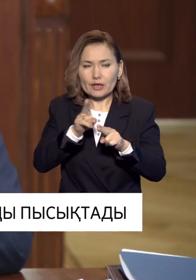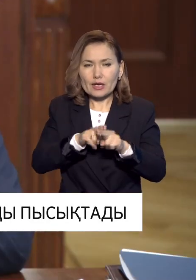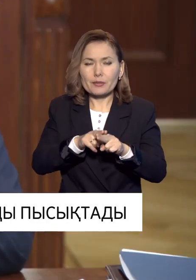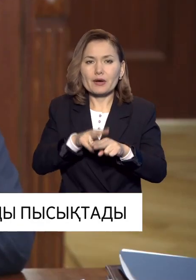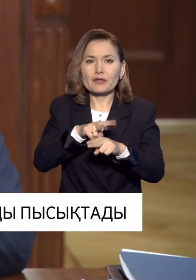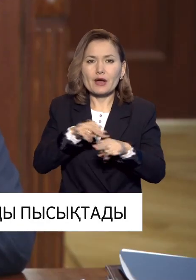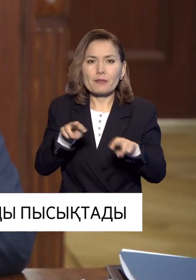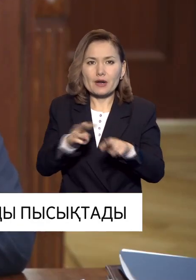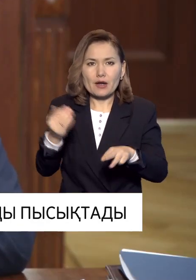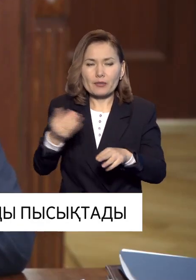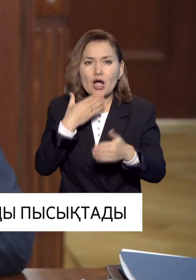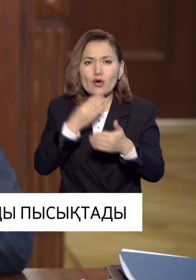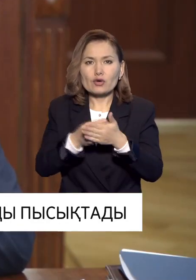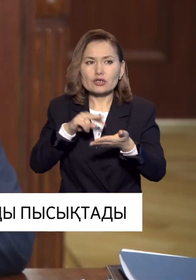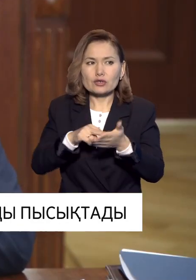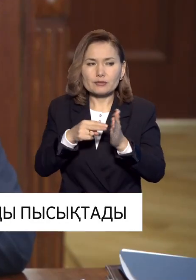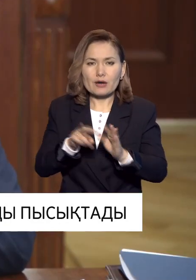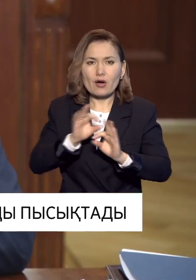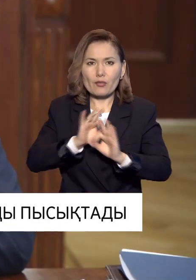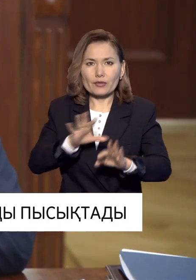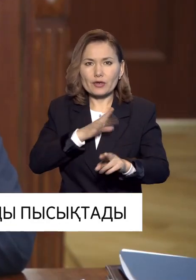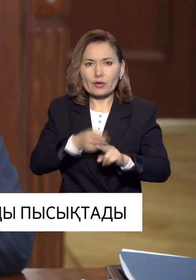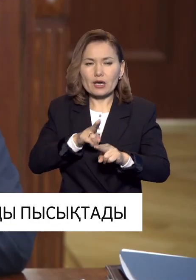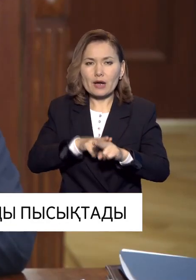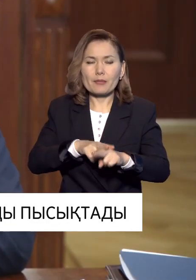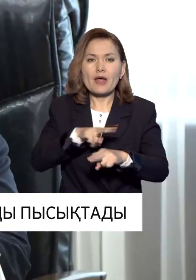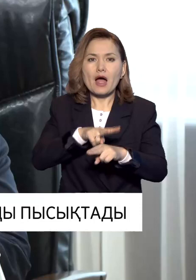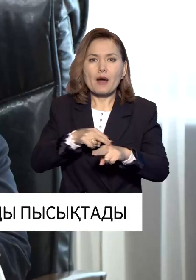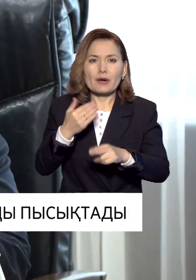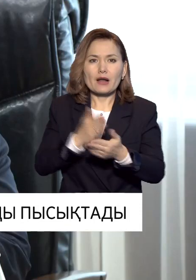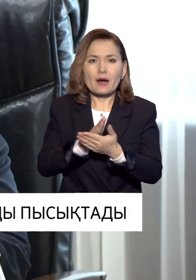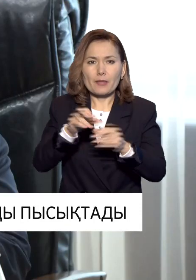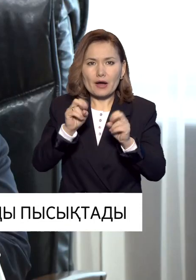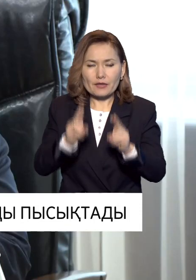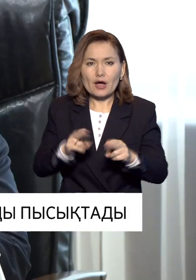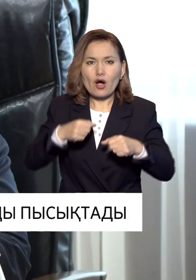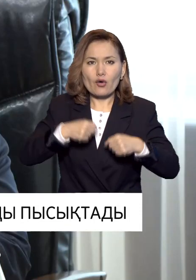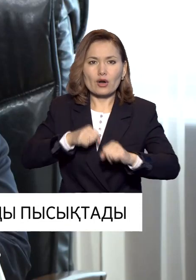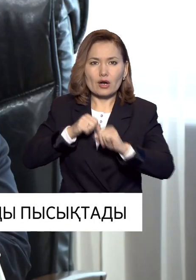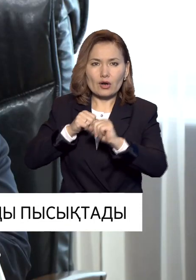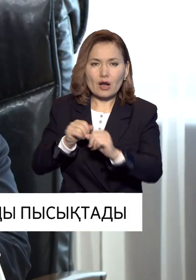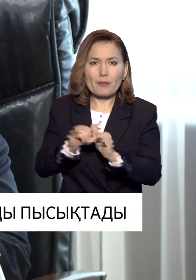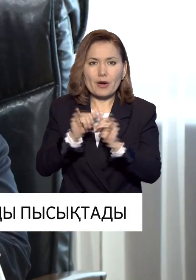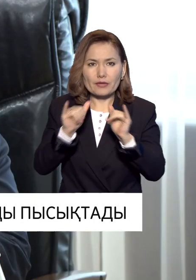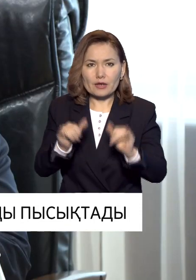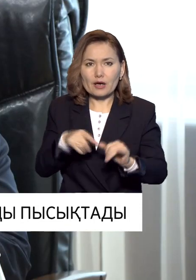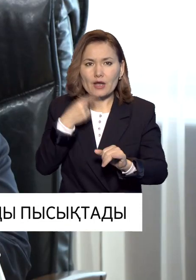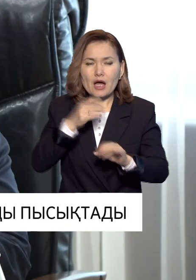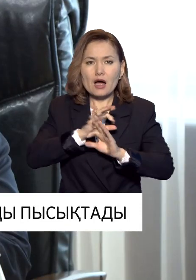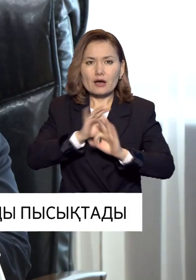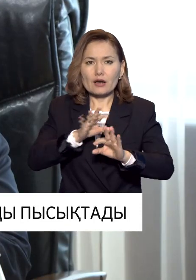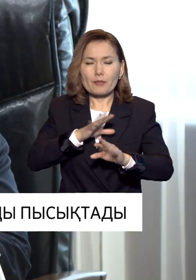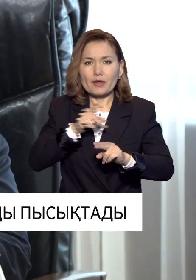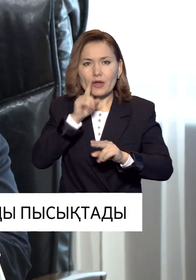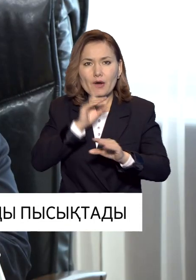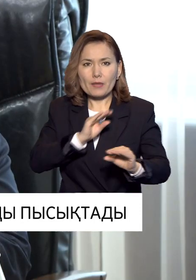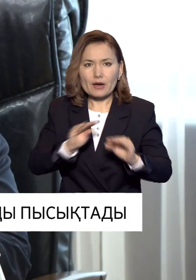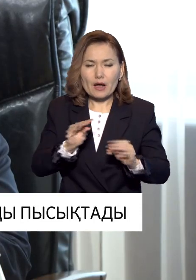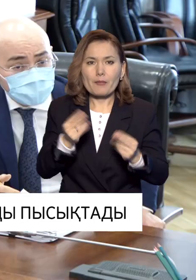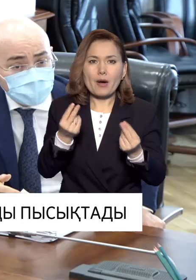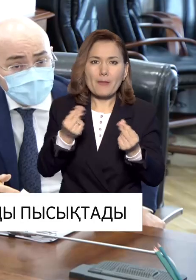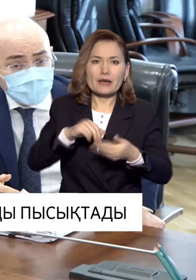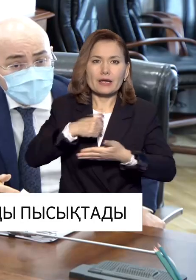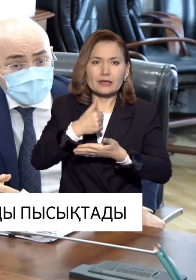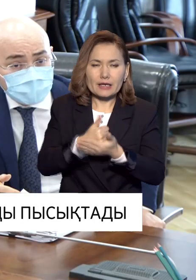істер министрлігі де өз жоспарымен бөлісті. Құқық қорғау органдары қызметкерлерінің құқықтық қорғалуын арттыруды атап өтті. Инфрақұрылым мен